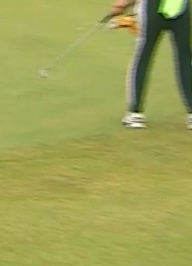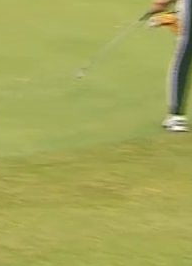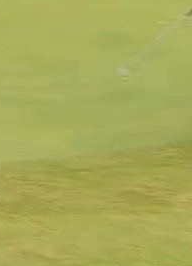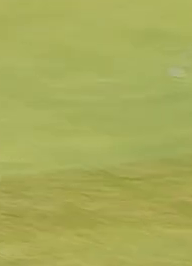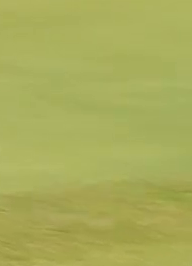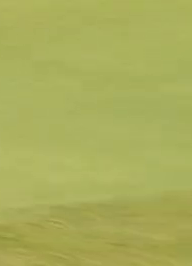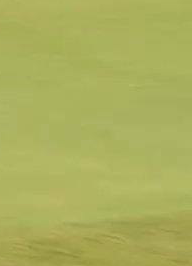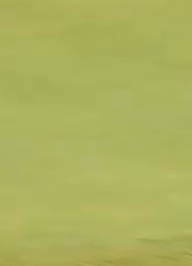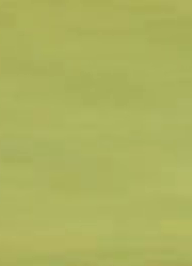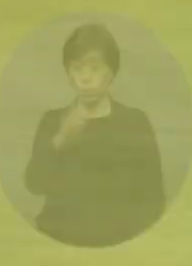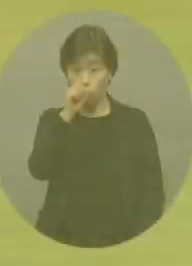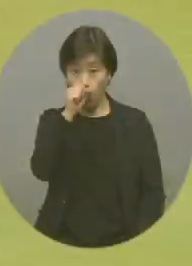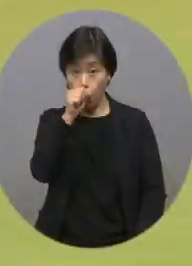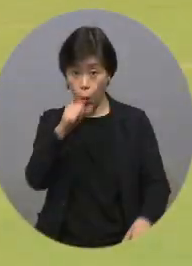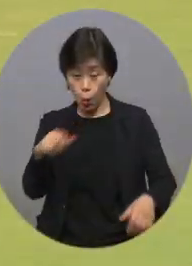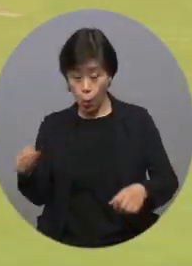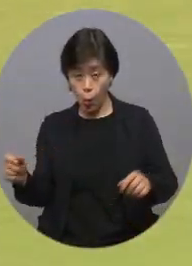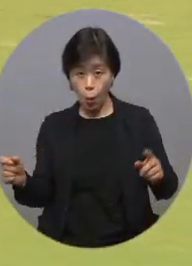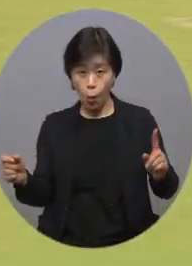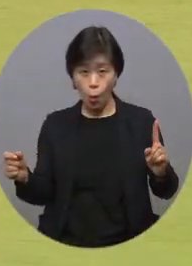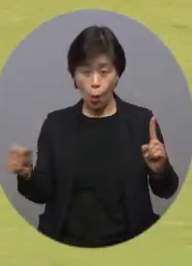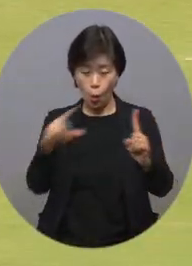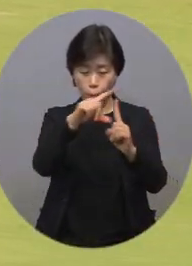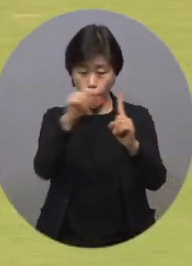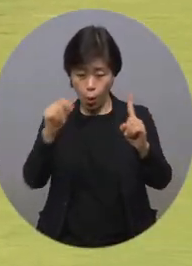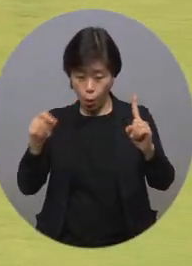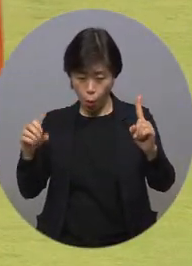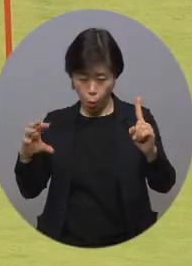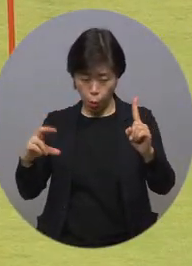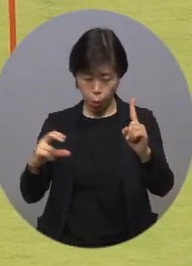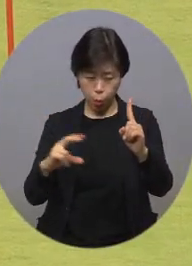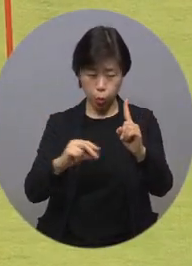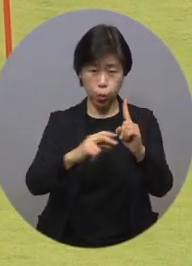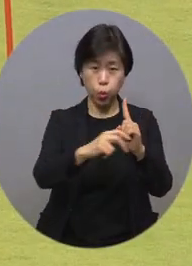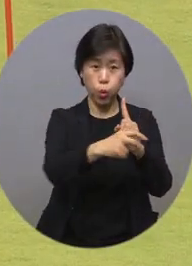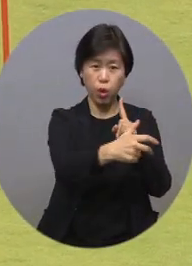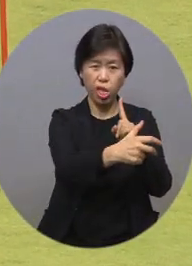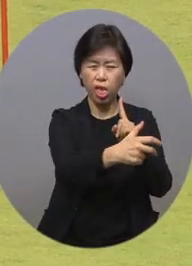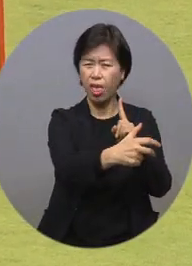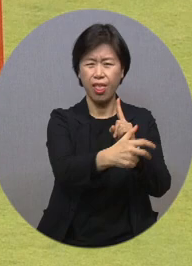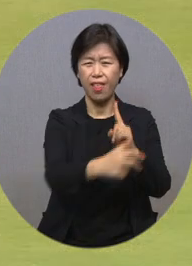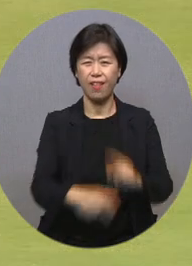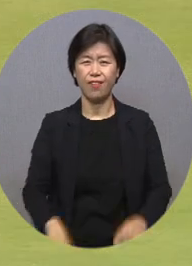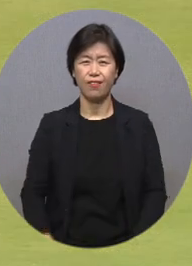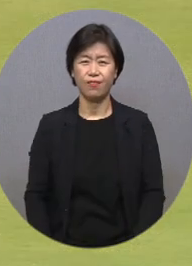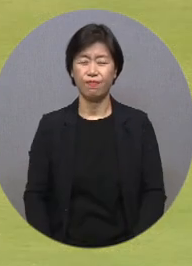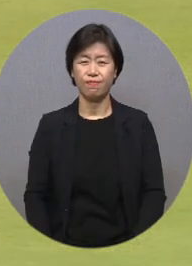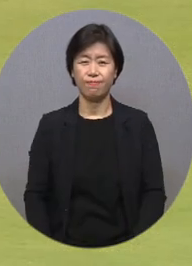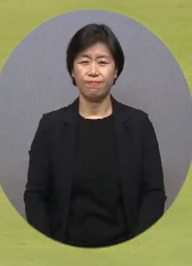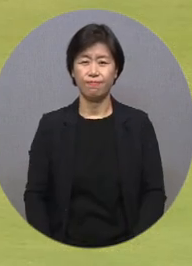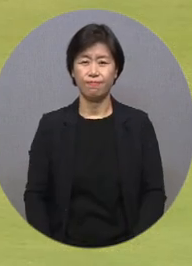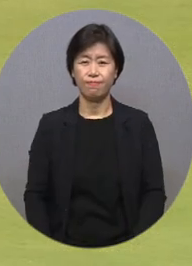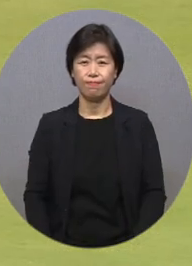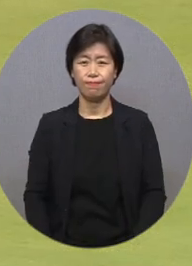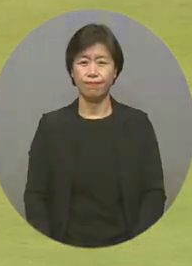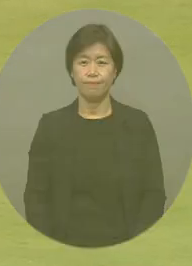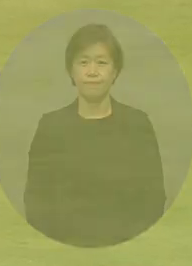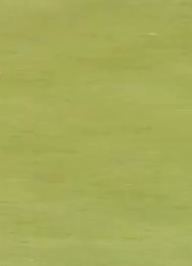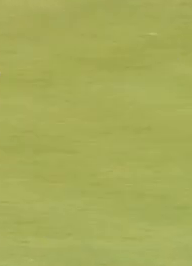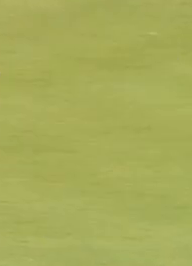와, 좋다, 좋다, 좋다, 좋다, 좋다. 좋다. 근데 괜찮아, 언니 오르막 오르막 퍼트다.